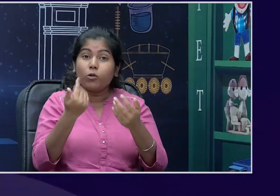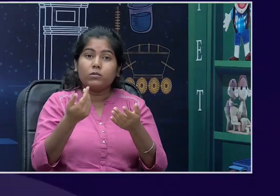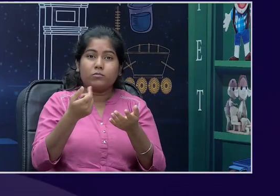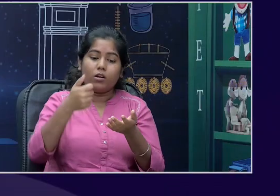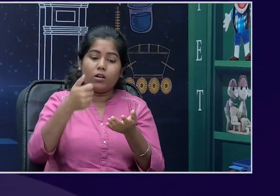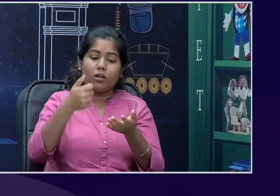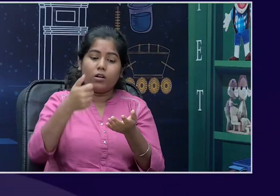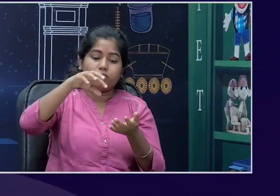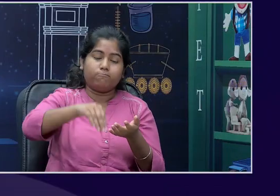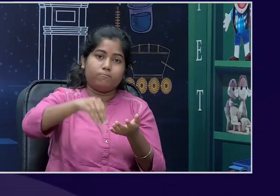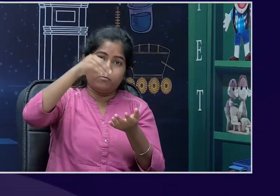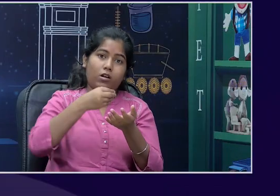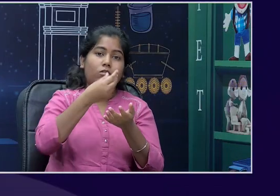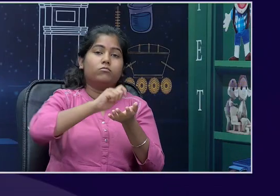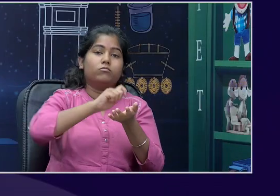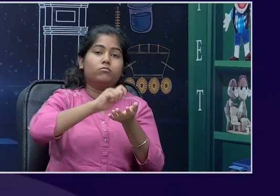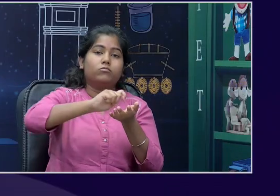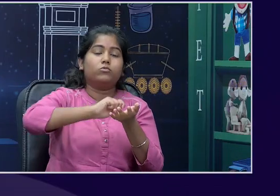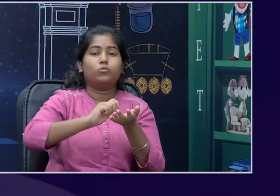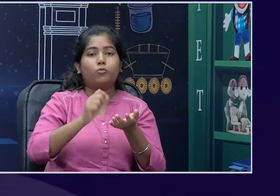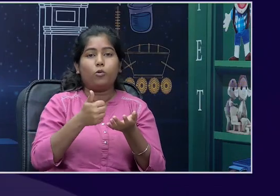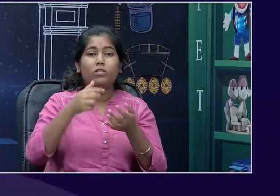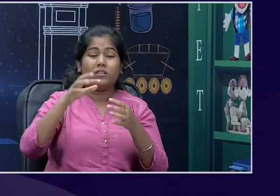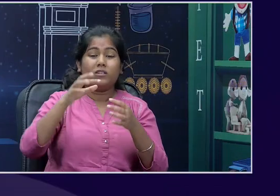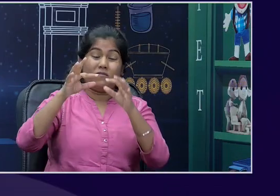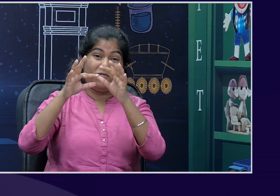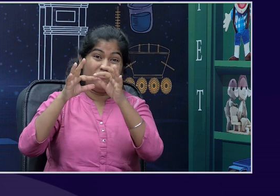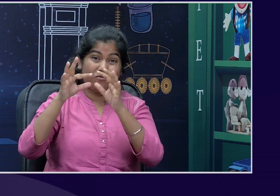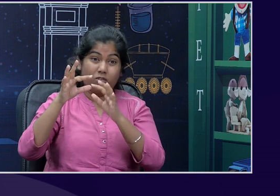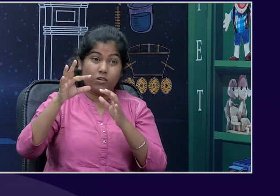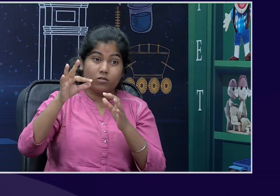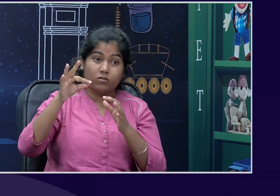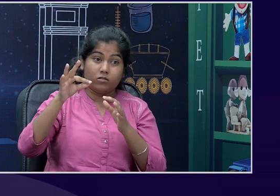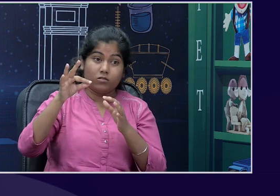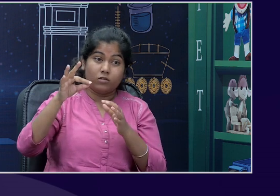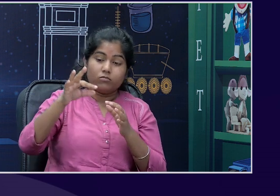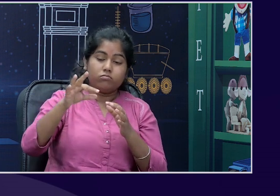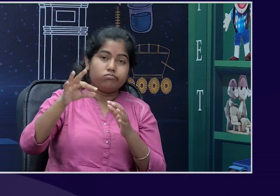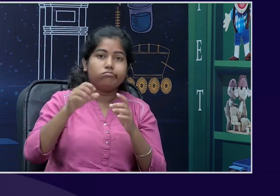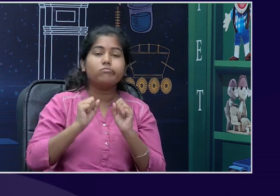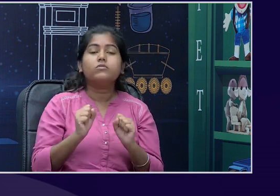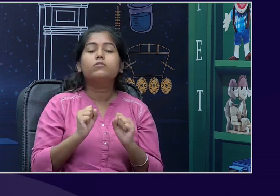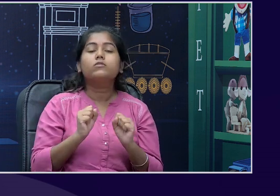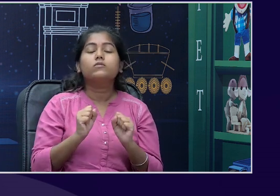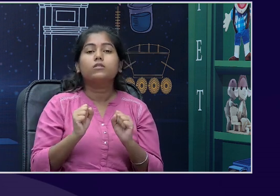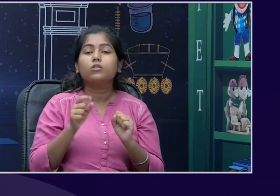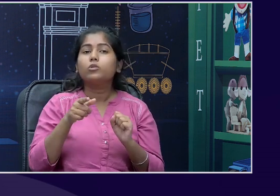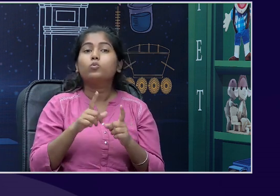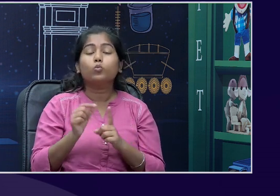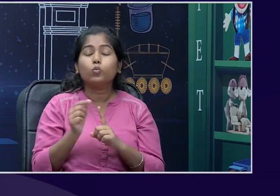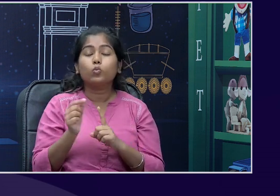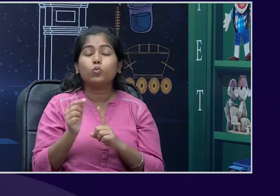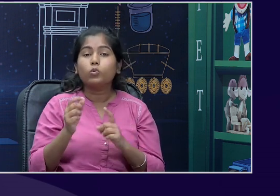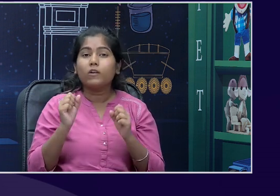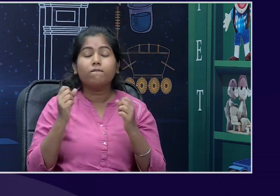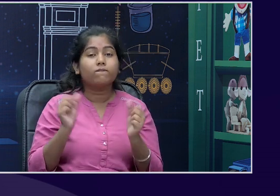थी, एबिलिटी उसकी ये है कि वो पेन को अपने फिंगर को जो है पूरी तरह से पेन के नजदीक नहीं ला सकता, तो उसके लिए क्या है, ये उसका